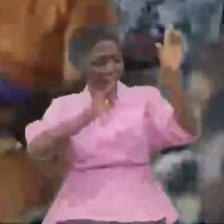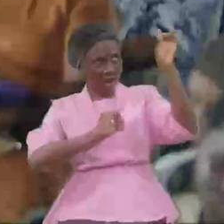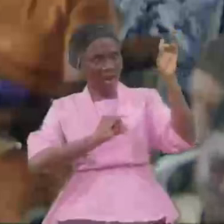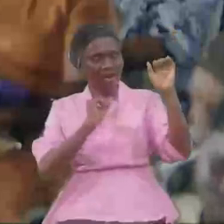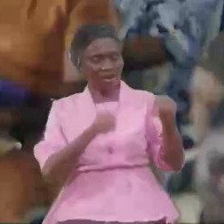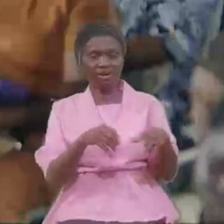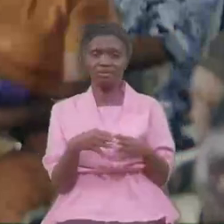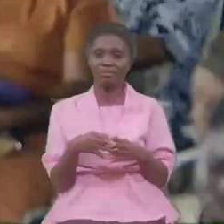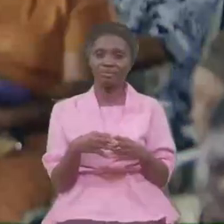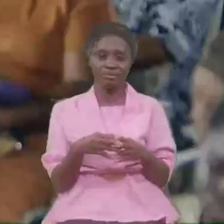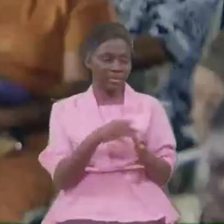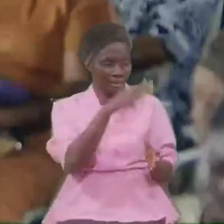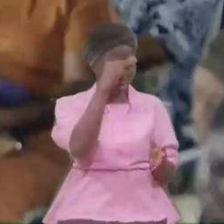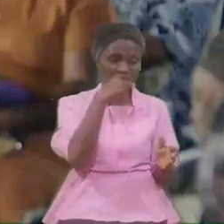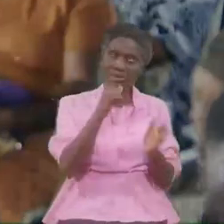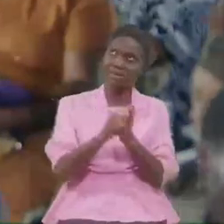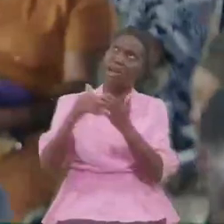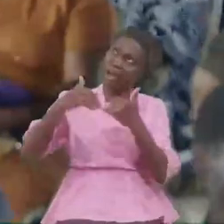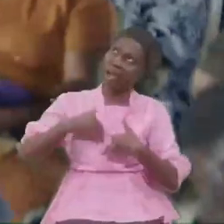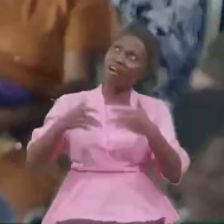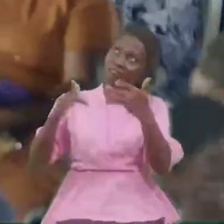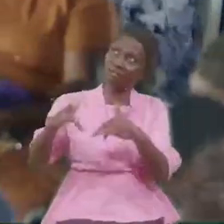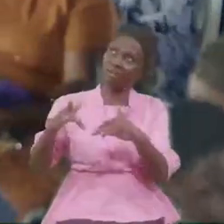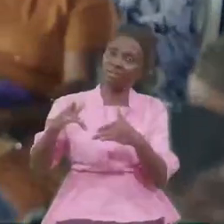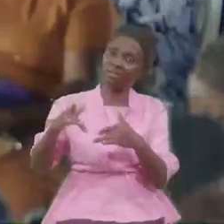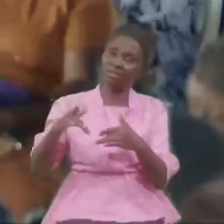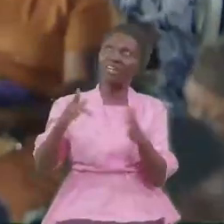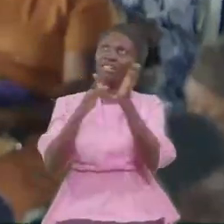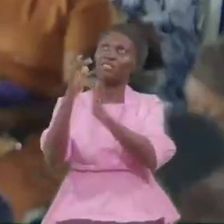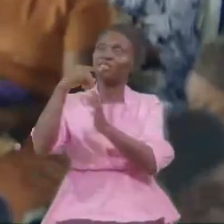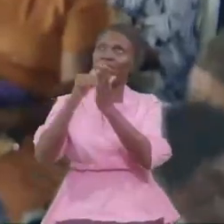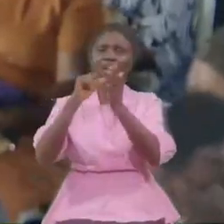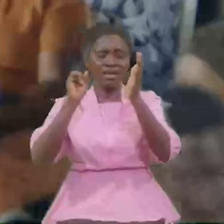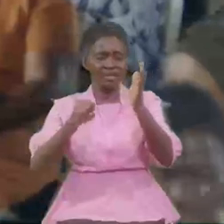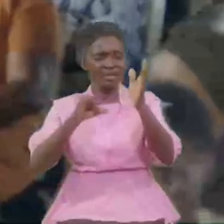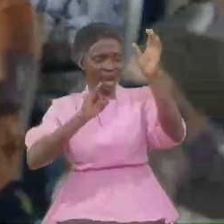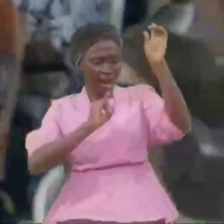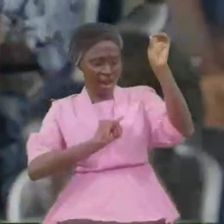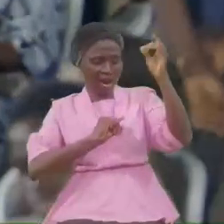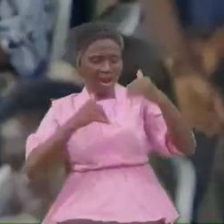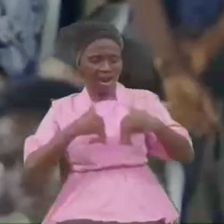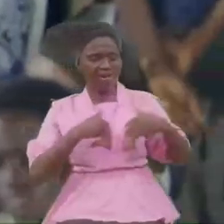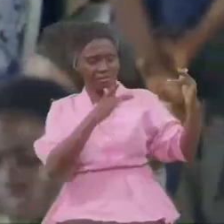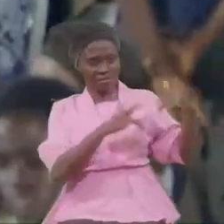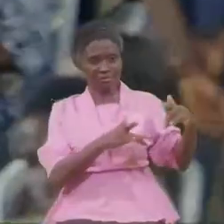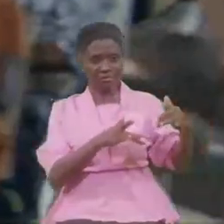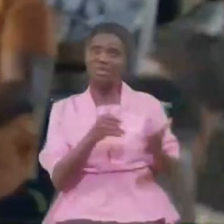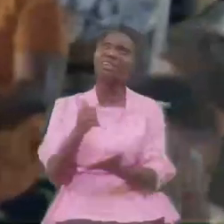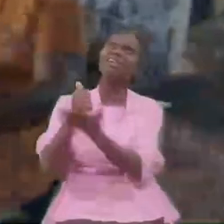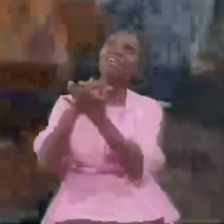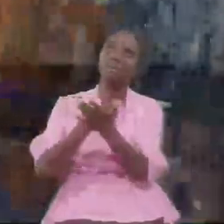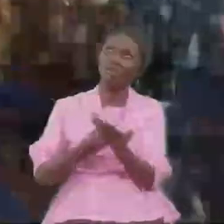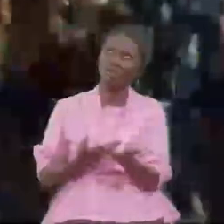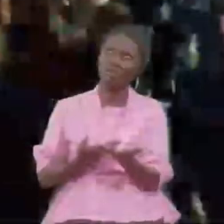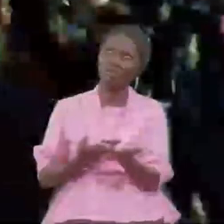Aie compassion de moi. Oui, je suis un homme de compassion. Viens à notre secours.